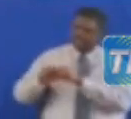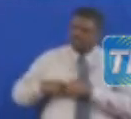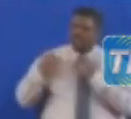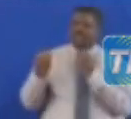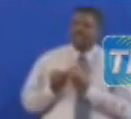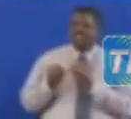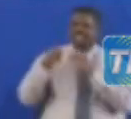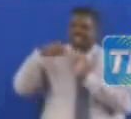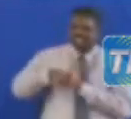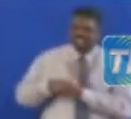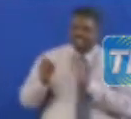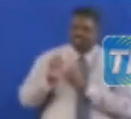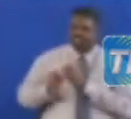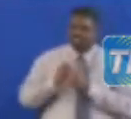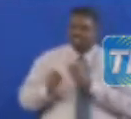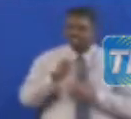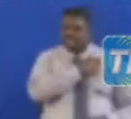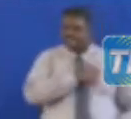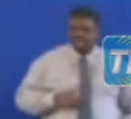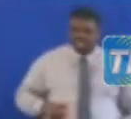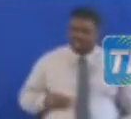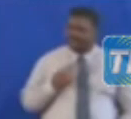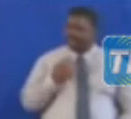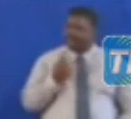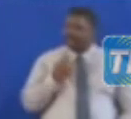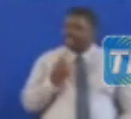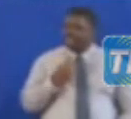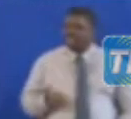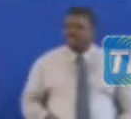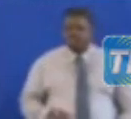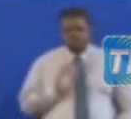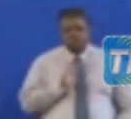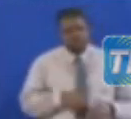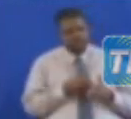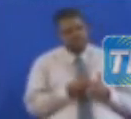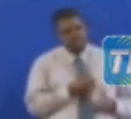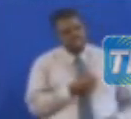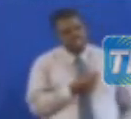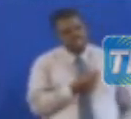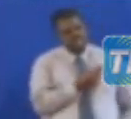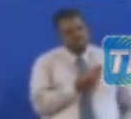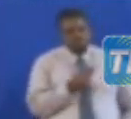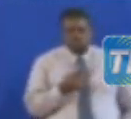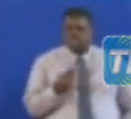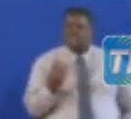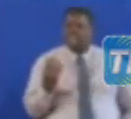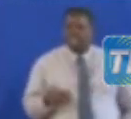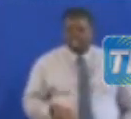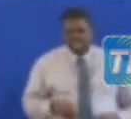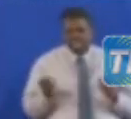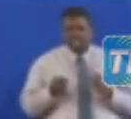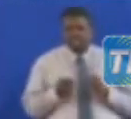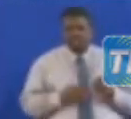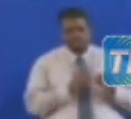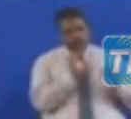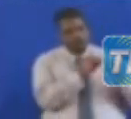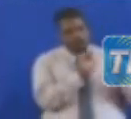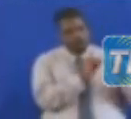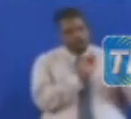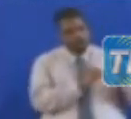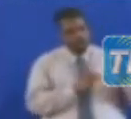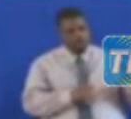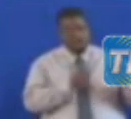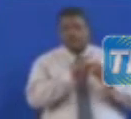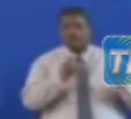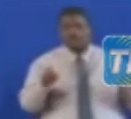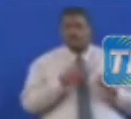taasisi zilizo chini ya ofisi ya Rais Temisemi kwa mwaka wa fedha 2023-2024 ni kama ilivyoainishwa katika aya